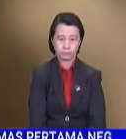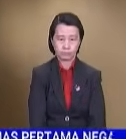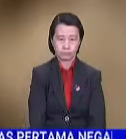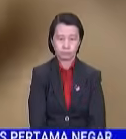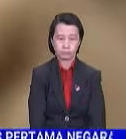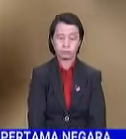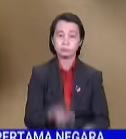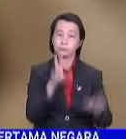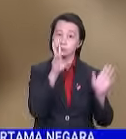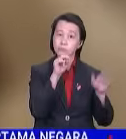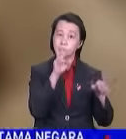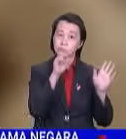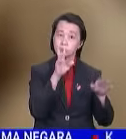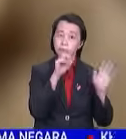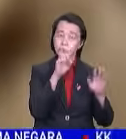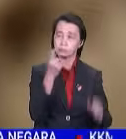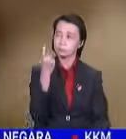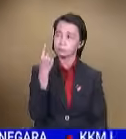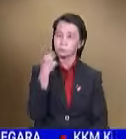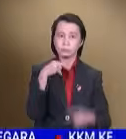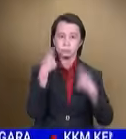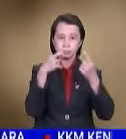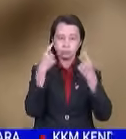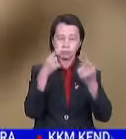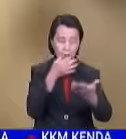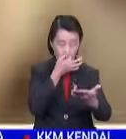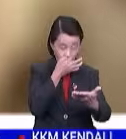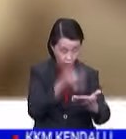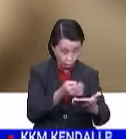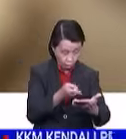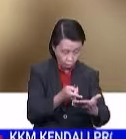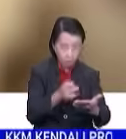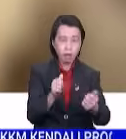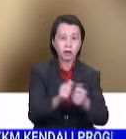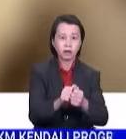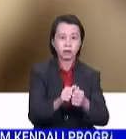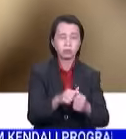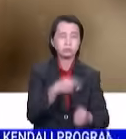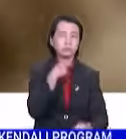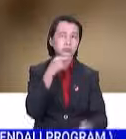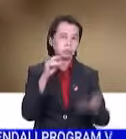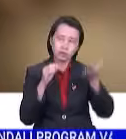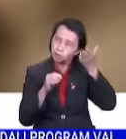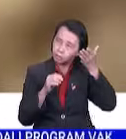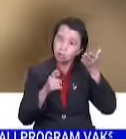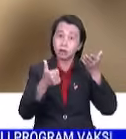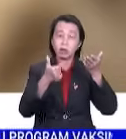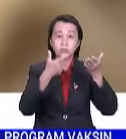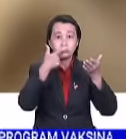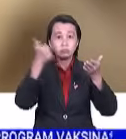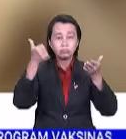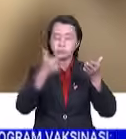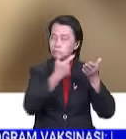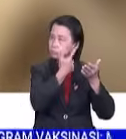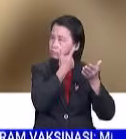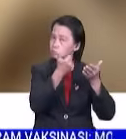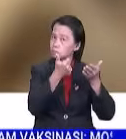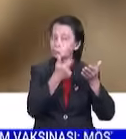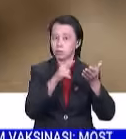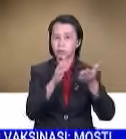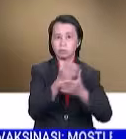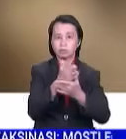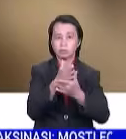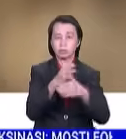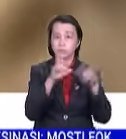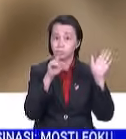seekor burung kau kecewa baru-baru ini bonjoil memukau orang ramai dengan alunan suaranya yang merdu video yang dikompetisikan di